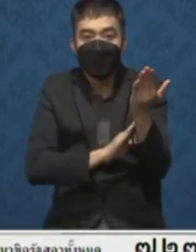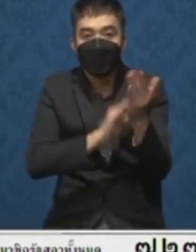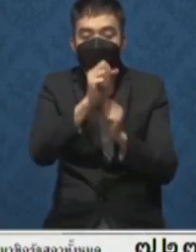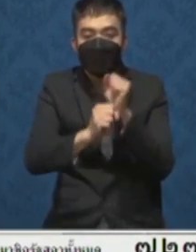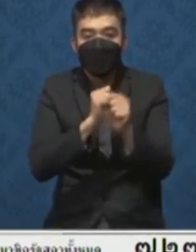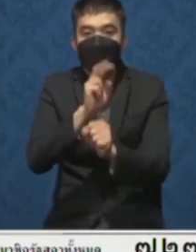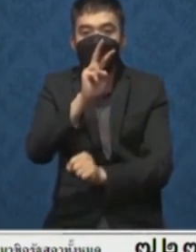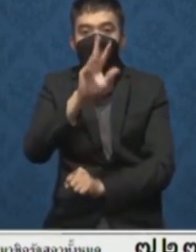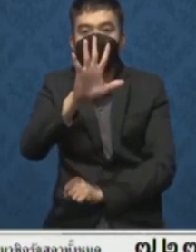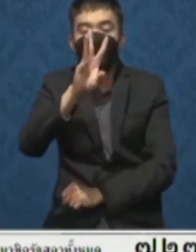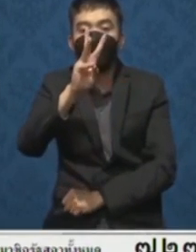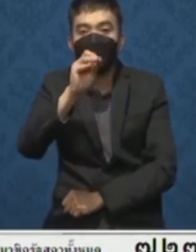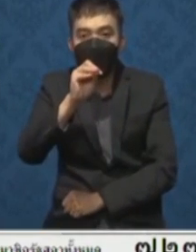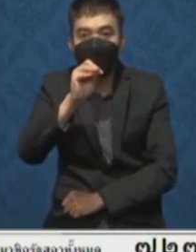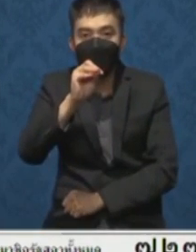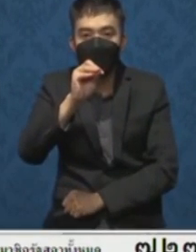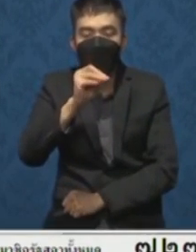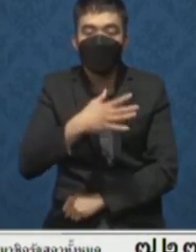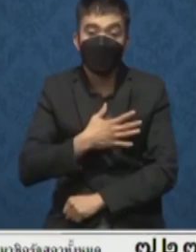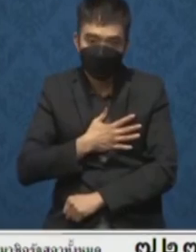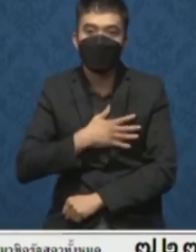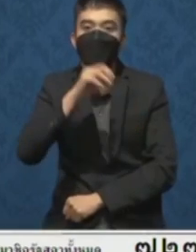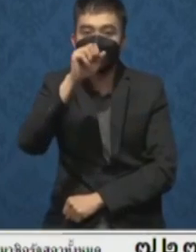แน่นอนกผมเหนต่าง